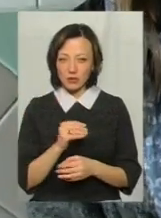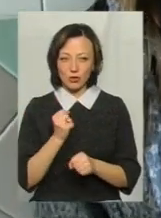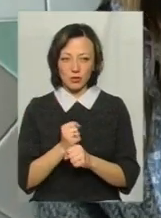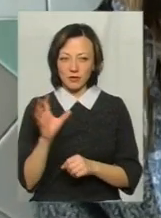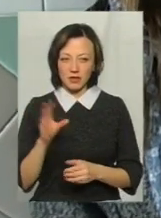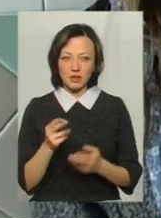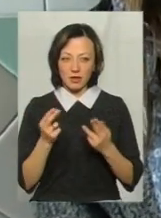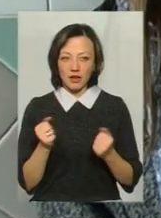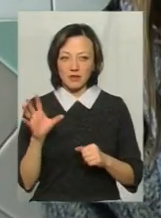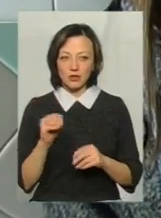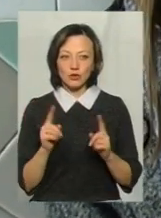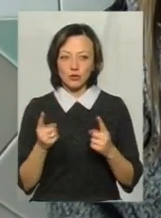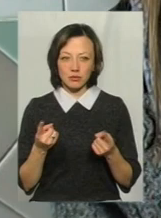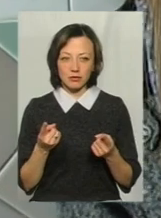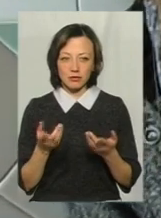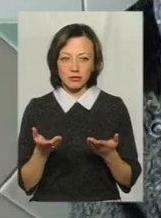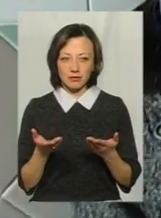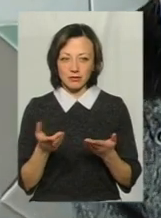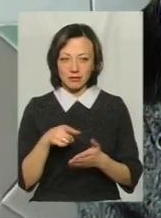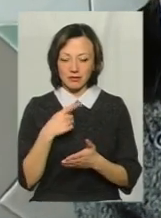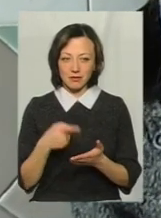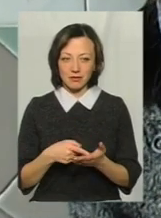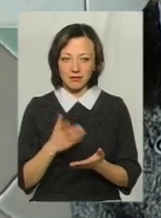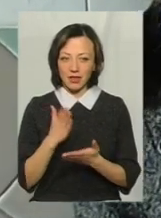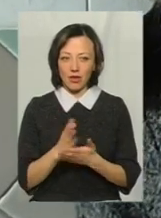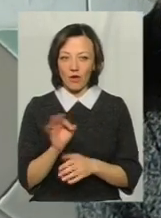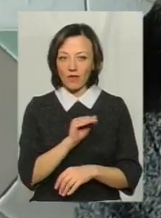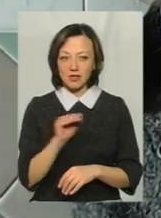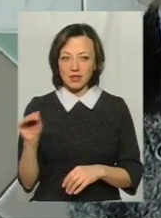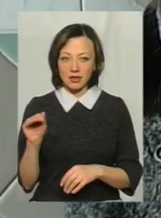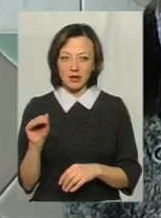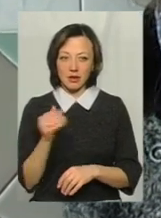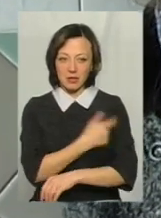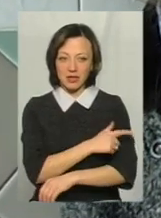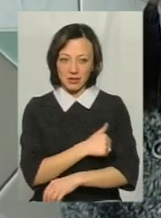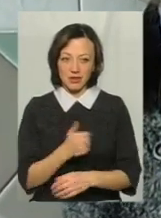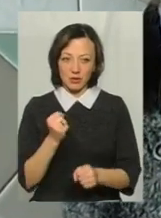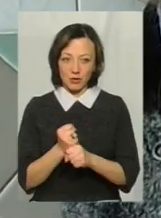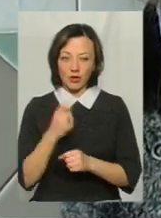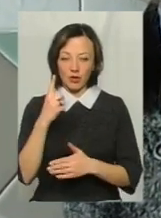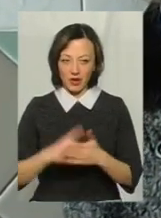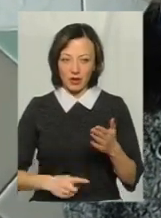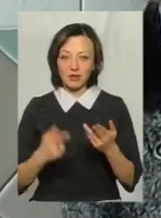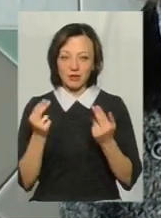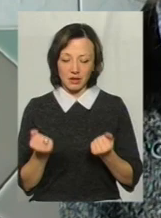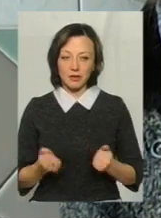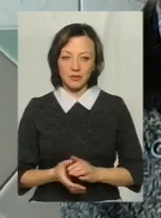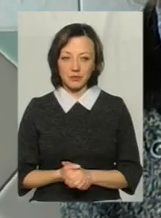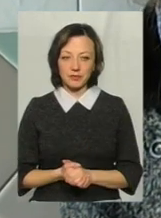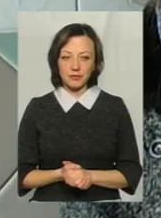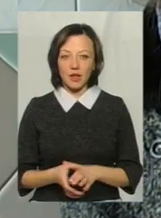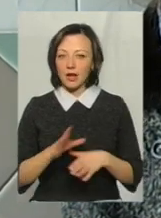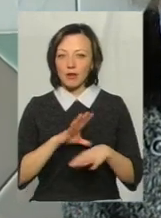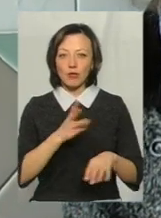всі. Чому? Ну, є офіційна медицина, її робимо. Довіряєте? Так. Не було